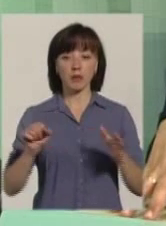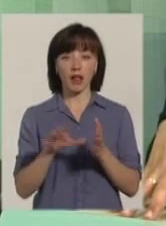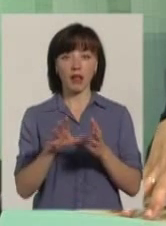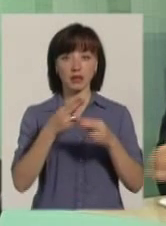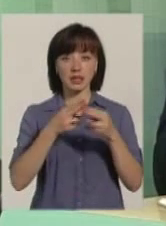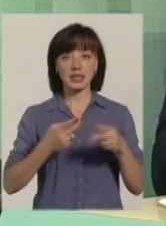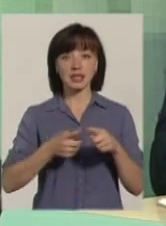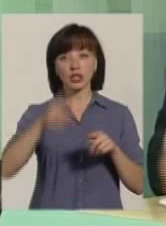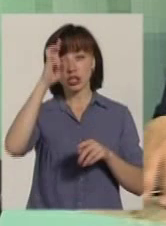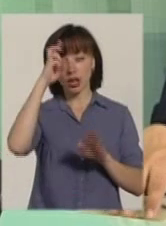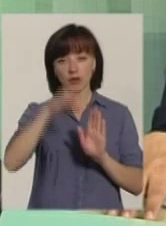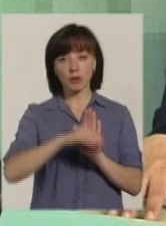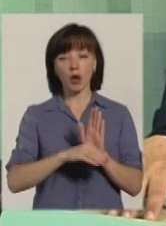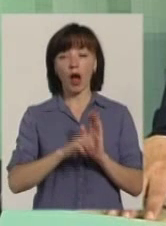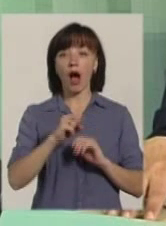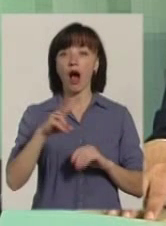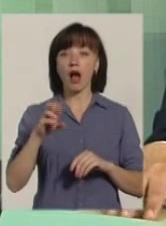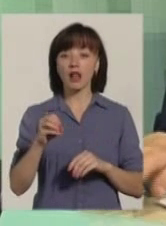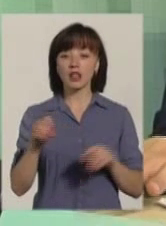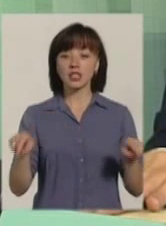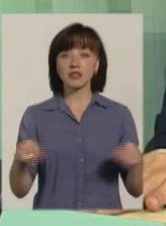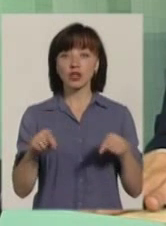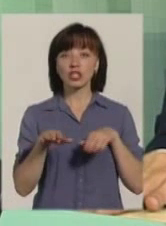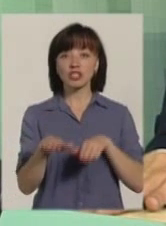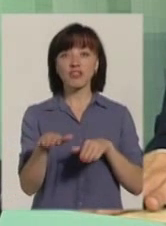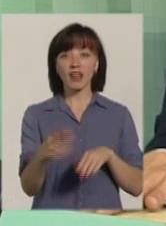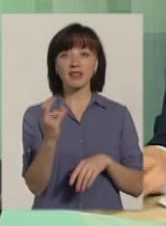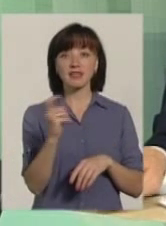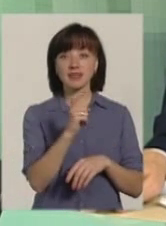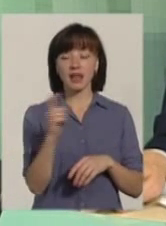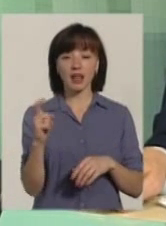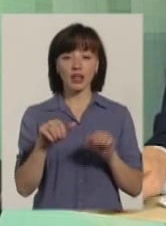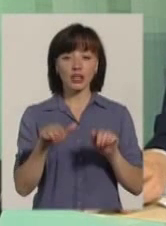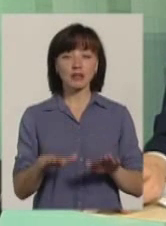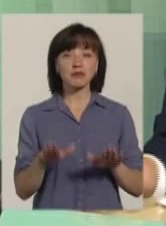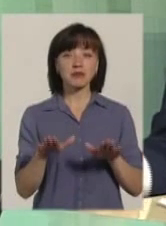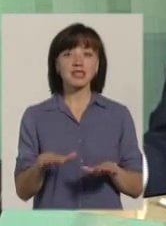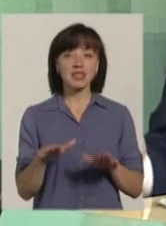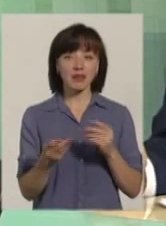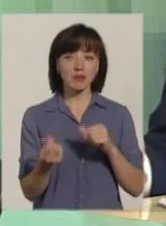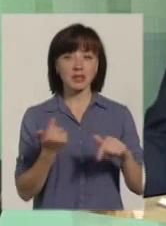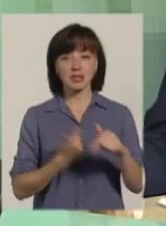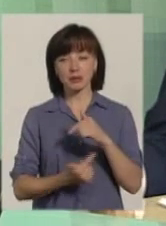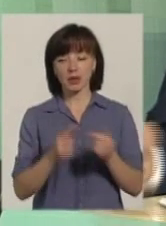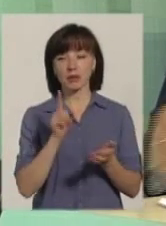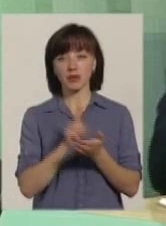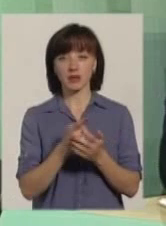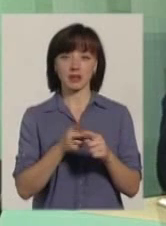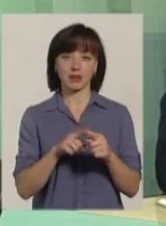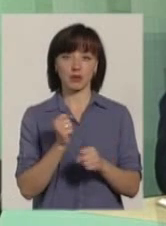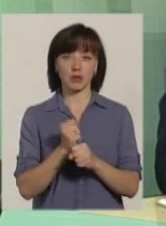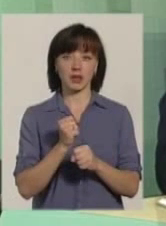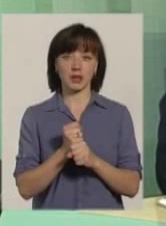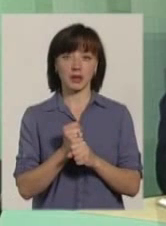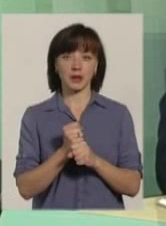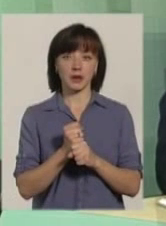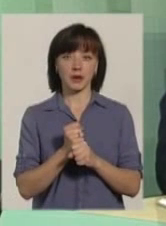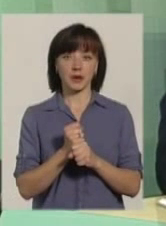державна програма. Але вже створення швейного цеху – це вже рішення місцевого підприємця-бізнесмена, і він повинен це робити.